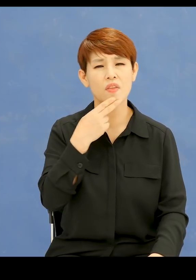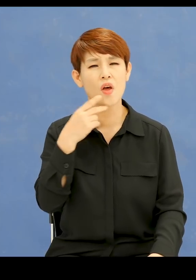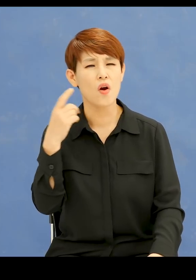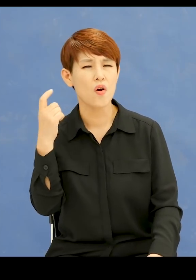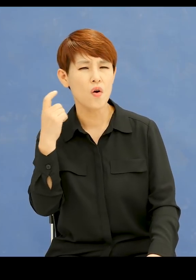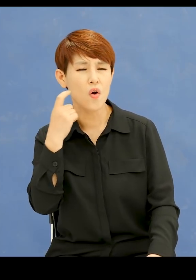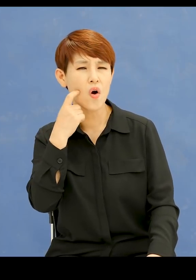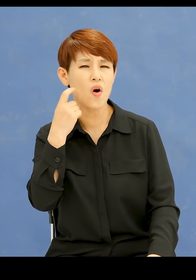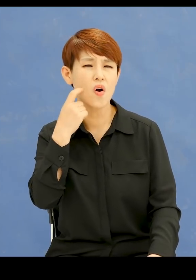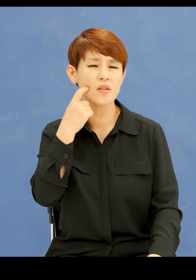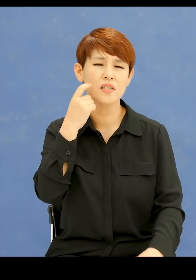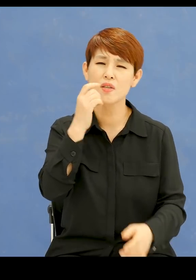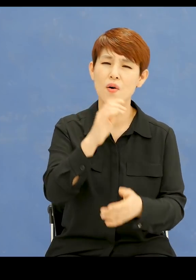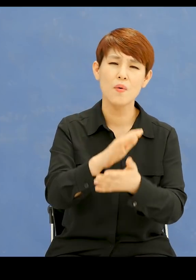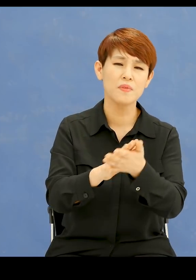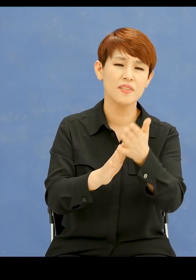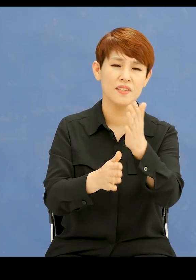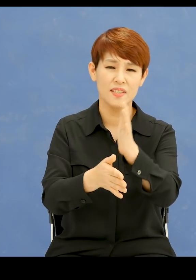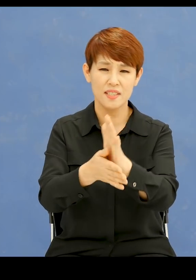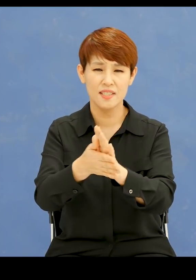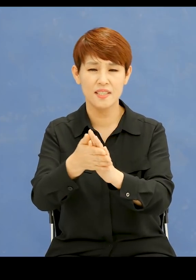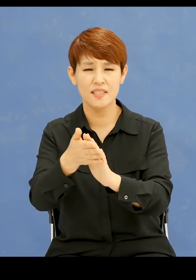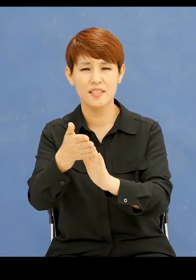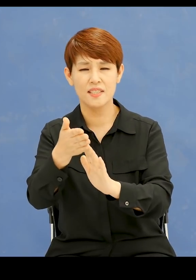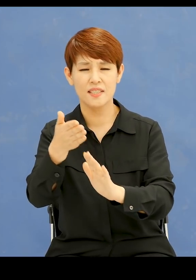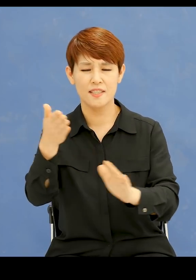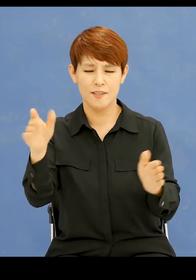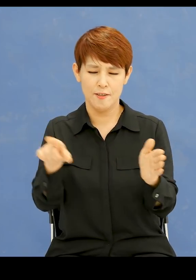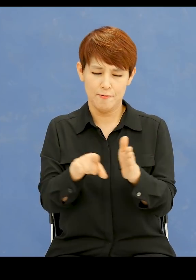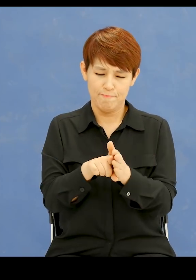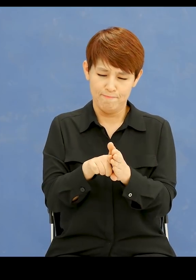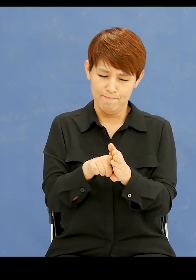변함없으신 거짓 없으신